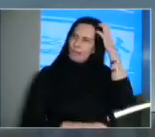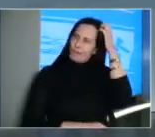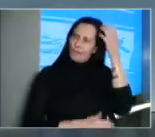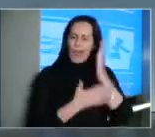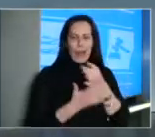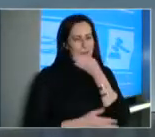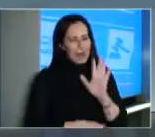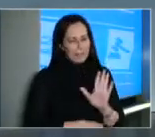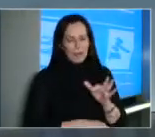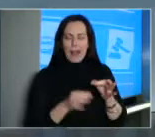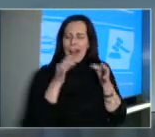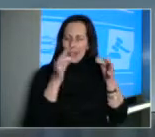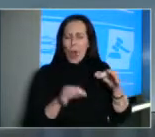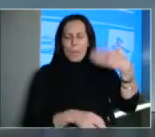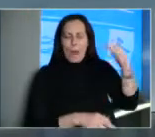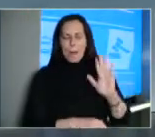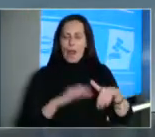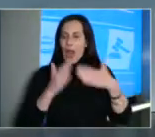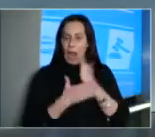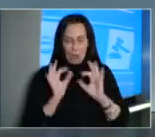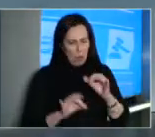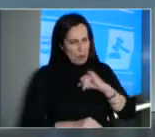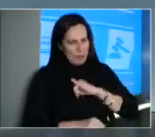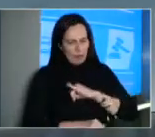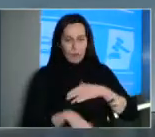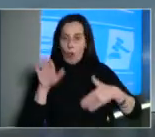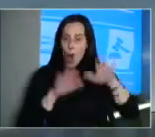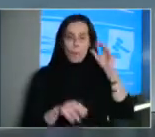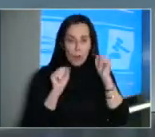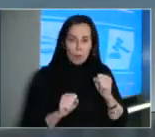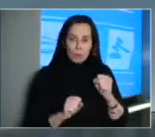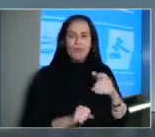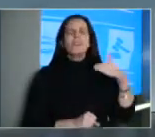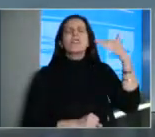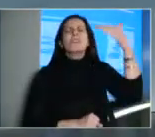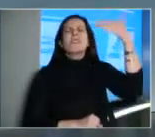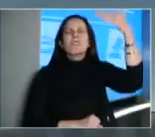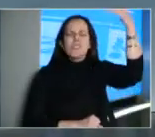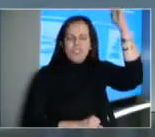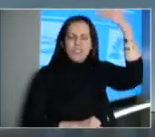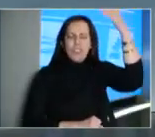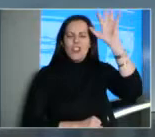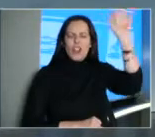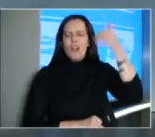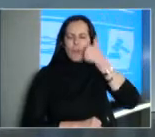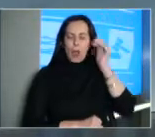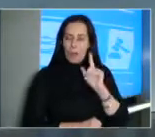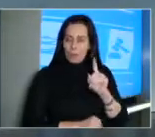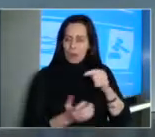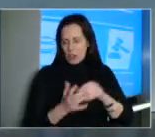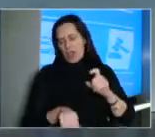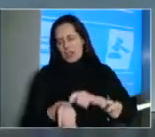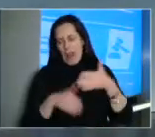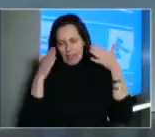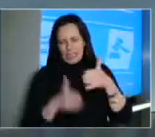חלקם מעדיפים לדחות את זה לפעם אחרת, אחרים לא ממש מתעניינים, והרוב בטוחים שמדובר בצרות של מבוגרים. כי למי יש